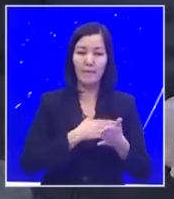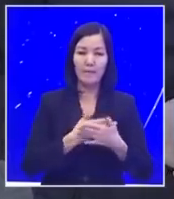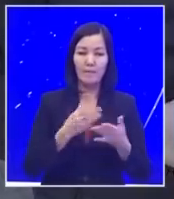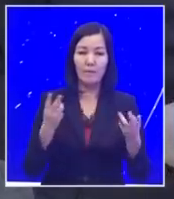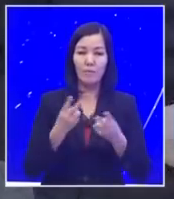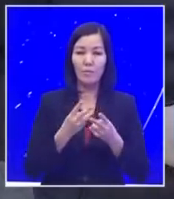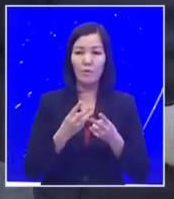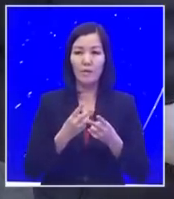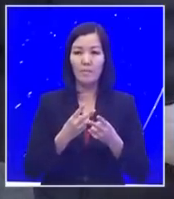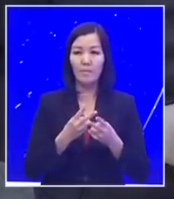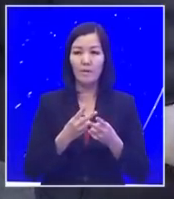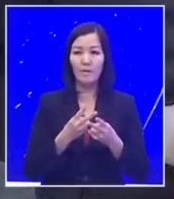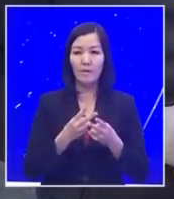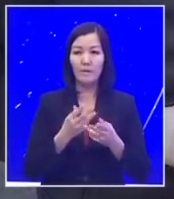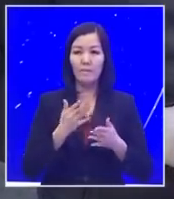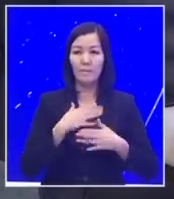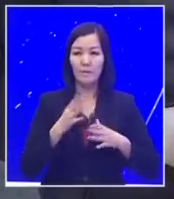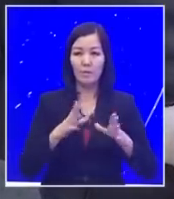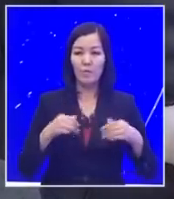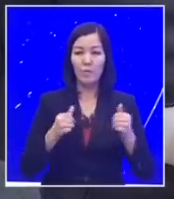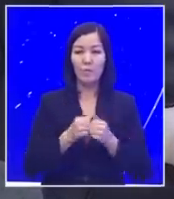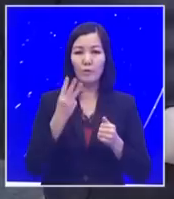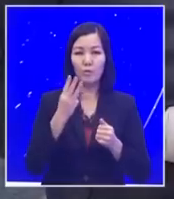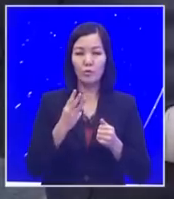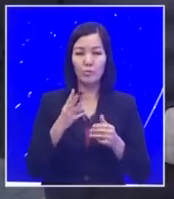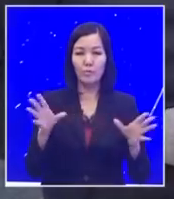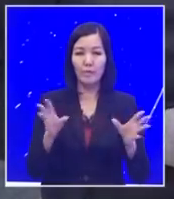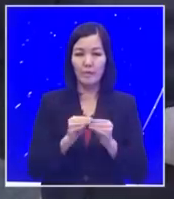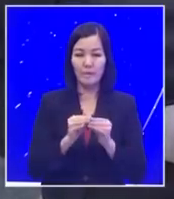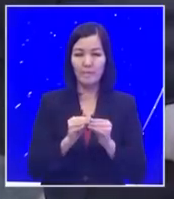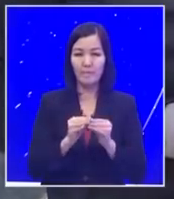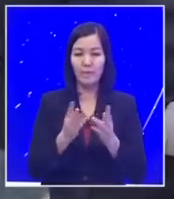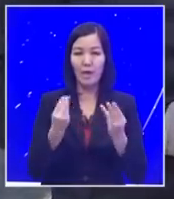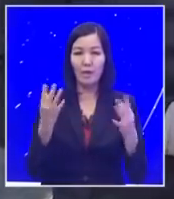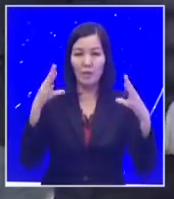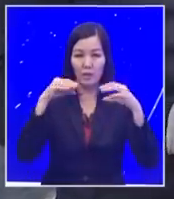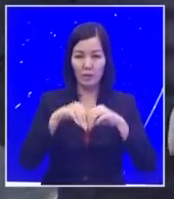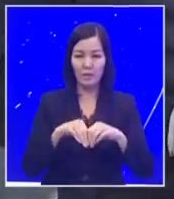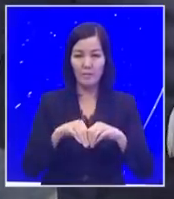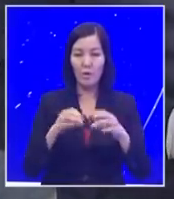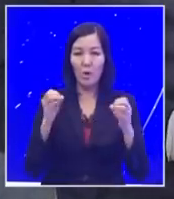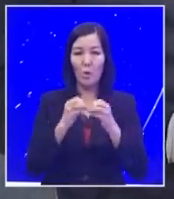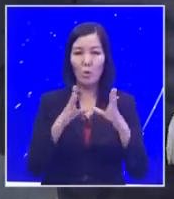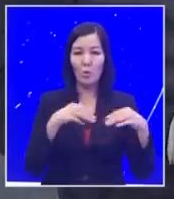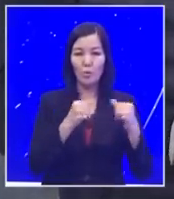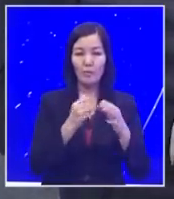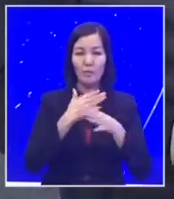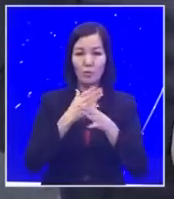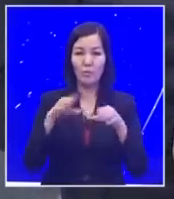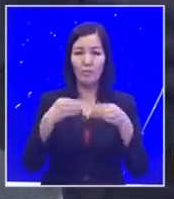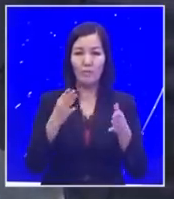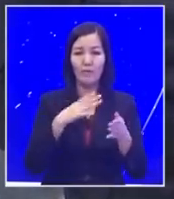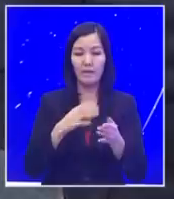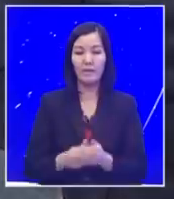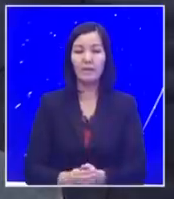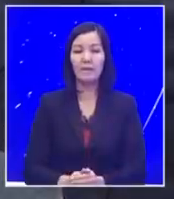Нұржанның отбасы бар, Бақтиярдың отбасы бар, біздің отбасымыз бар, 3 отбасы бүгін 10 шақты отбасыларына көмек қолдау көрсетіп